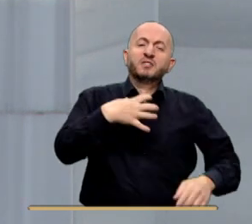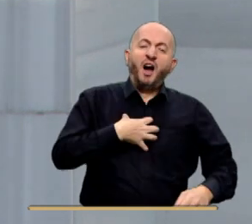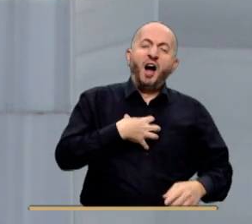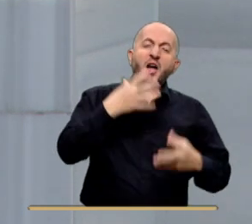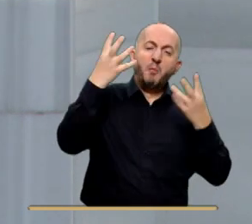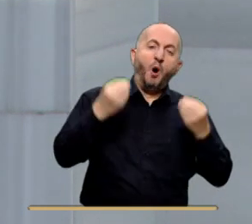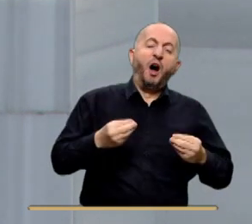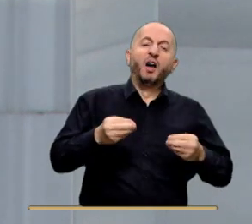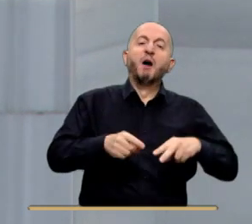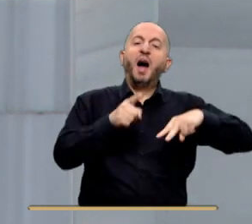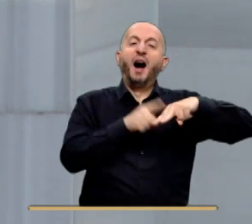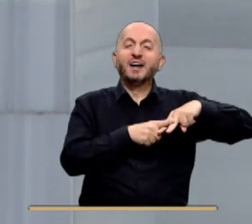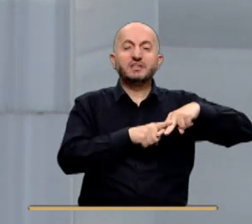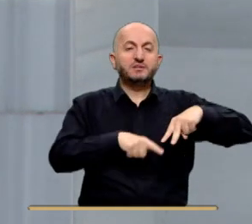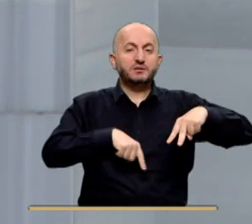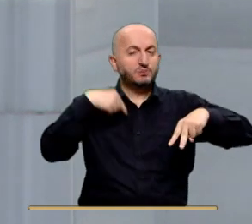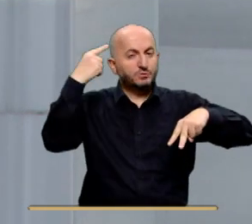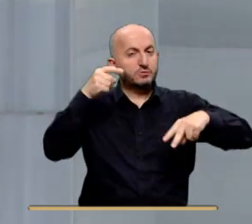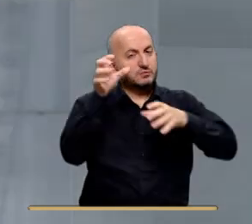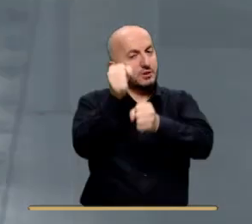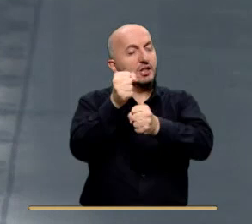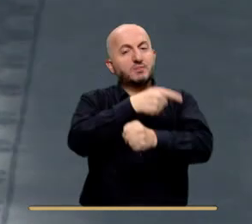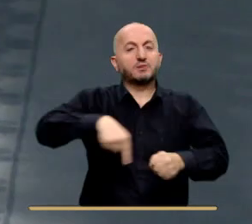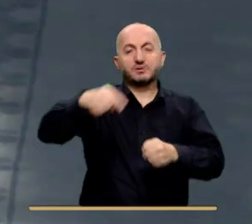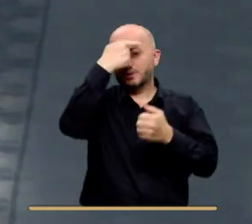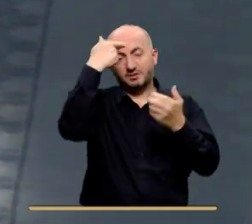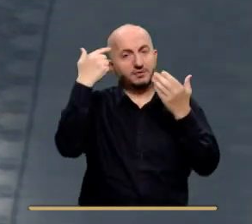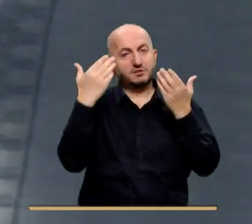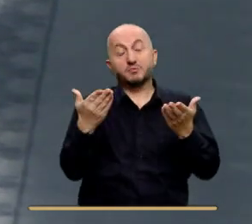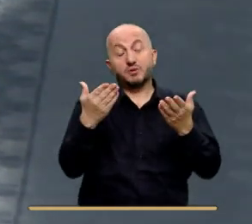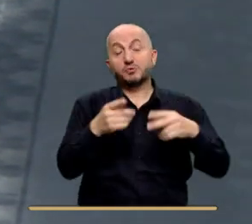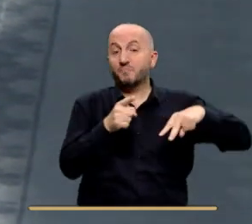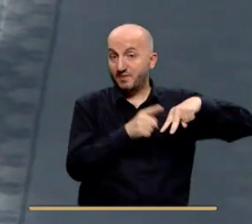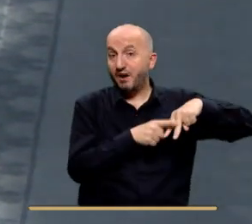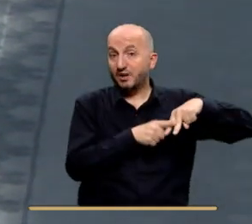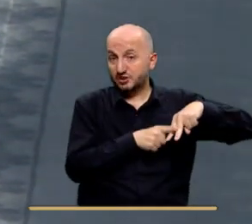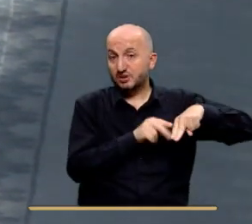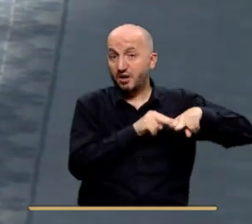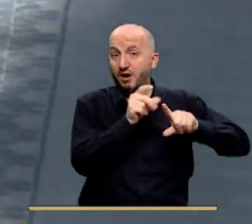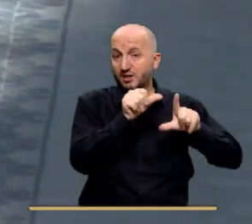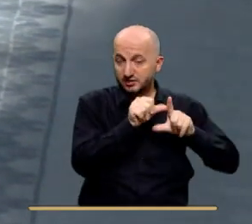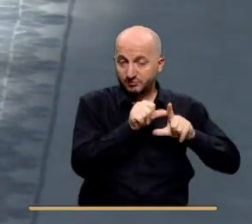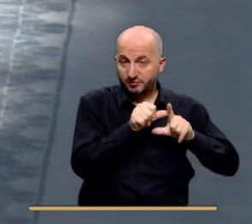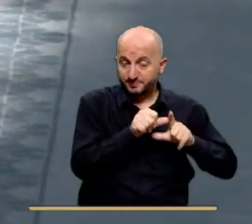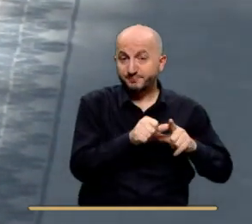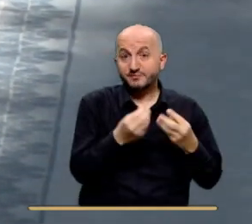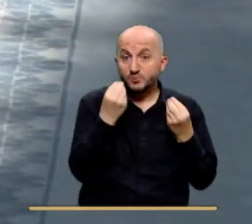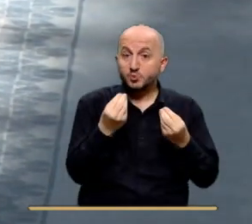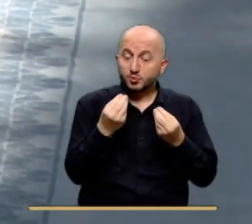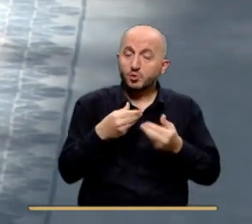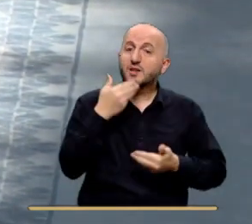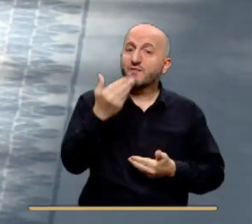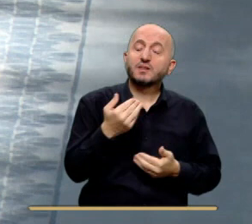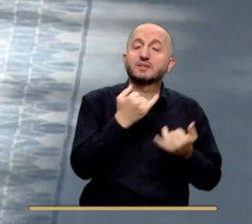çıkmayı, Akif'in ruhunu yakalamayı bizlere nasip eylesin. İşte Akif, Mehmet Akif ne kadar güzel ifade